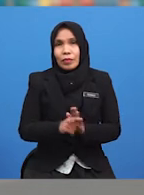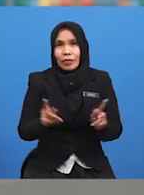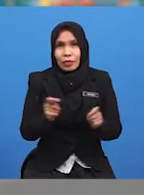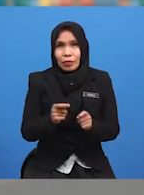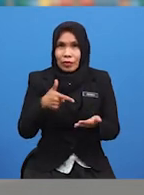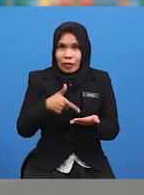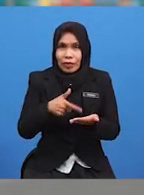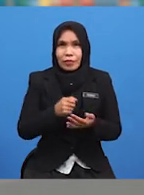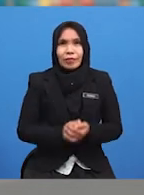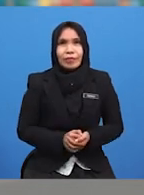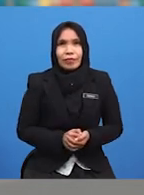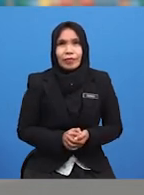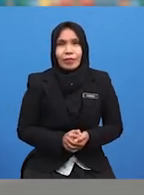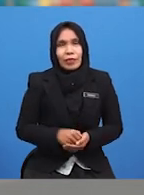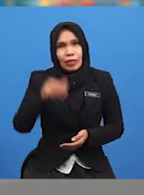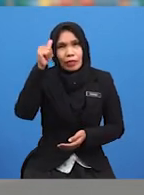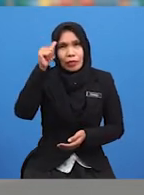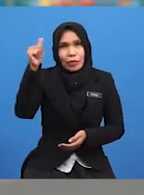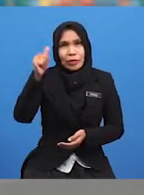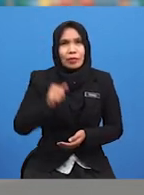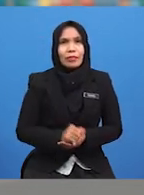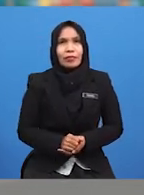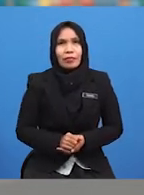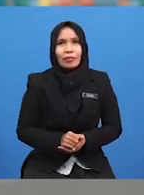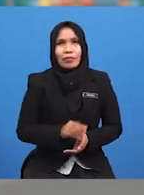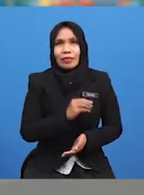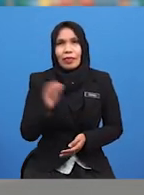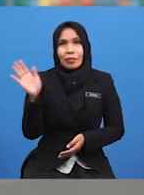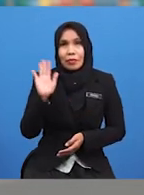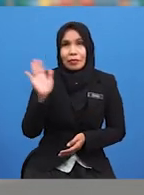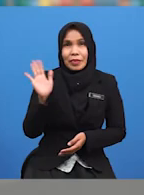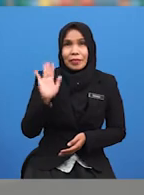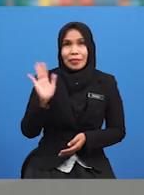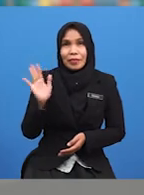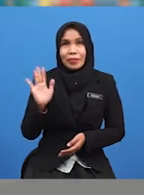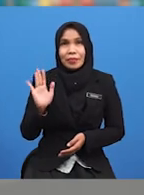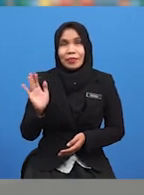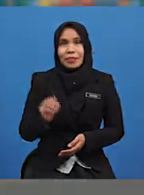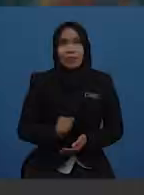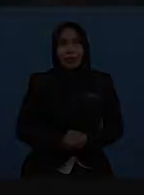bertemu kembali dalam sesi seterusnya Assalamualaikum dan bye